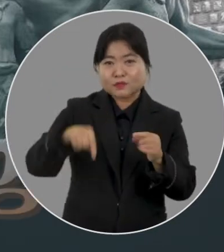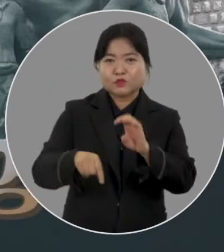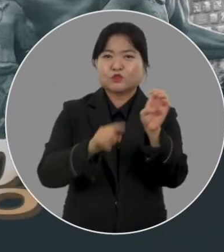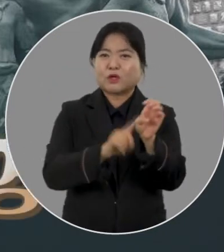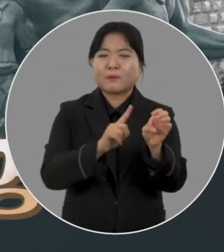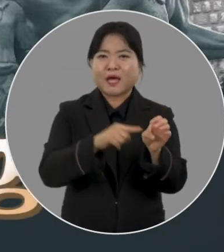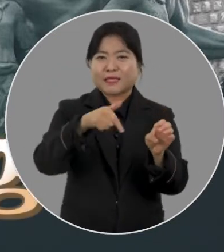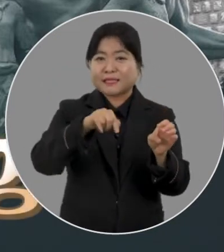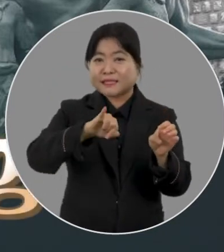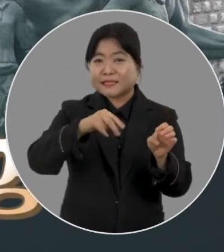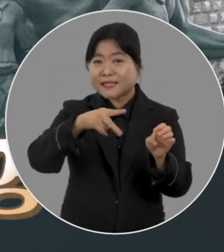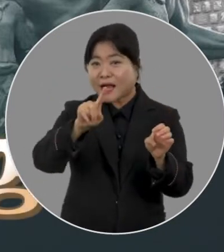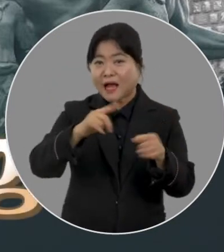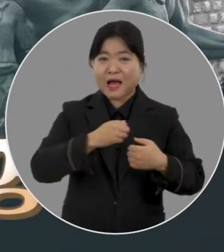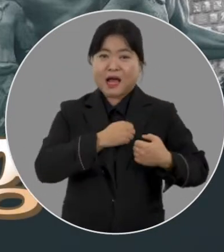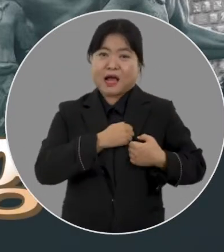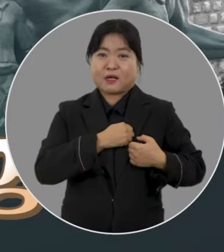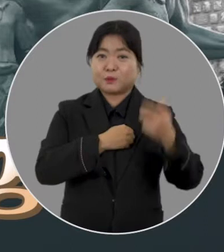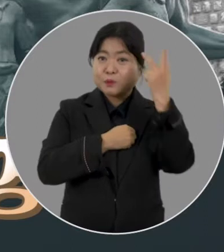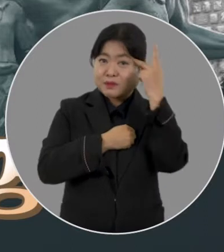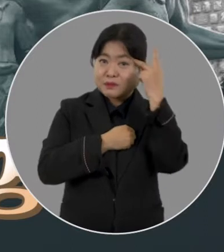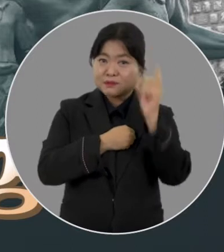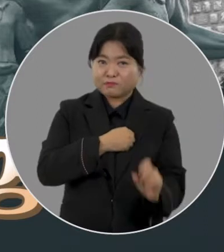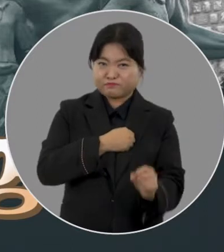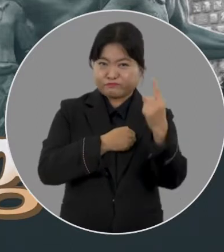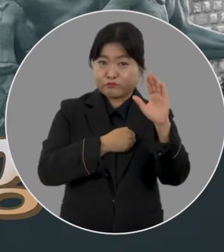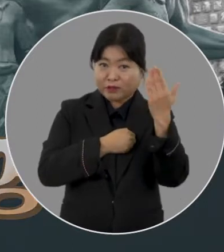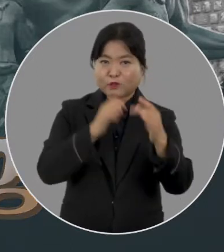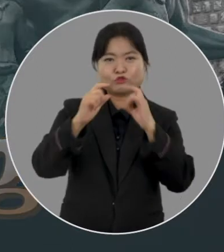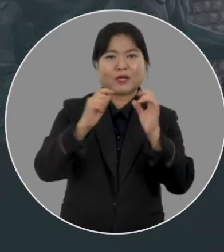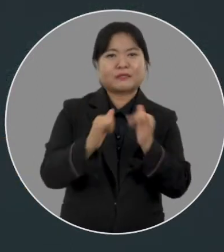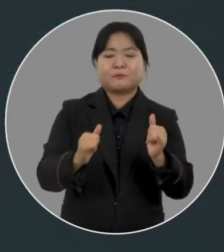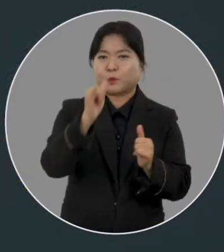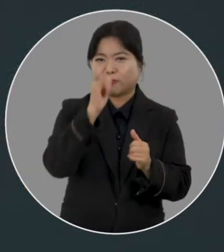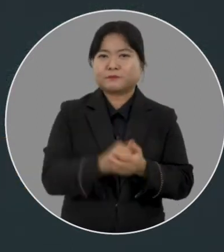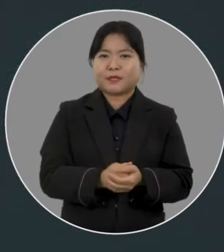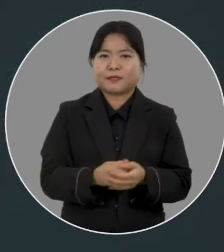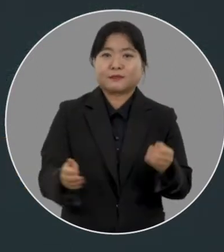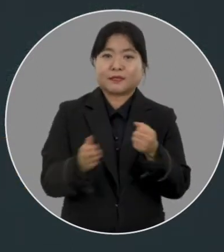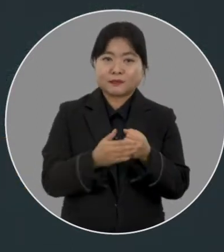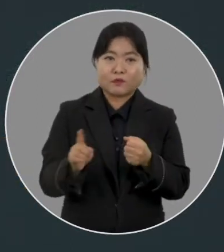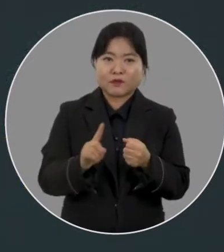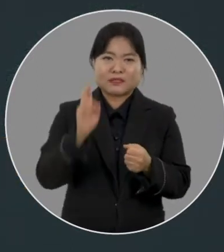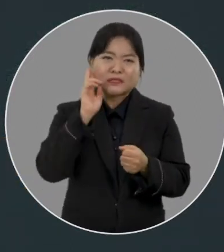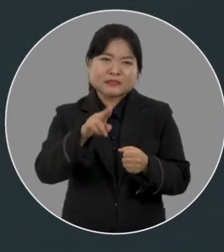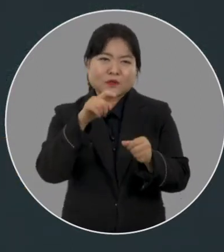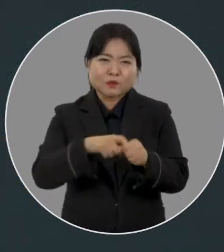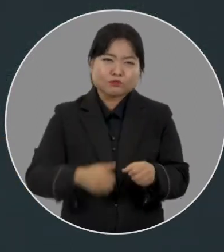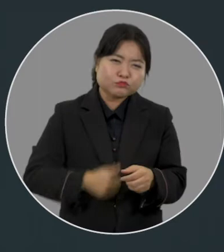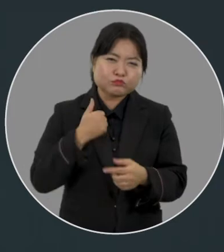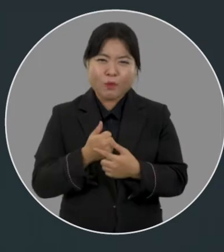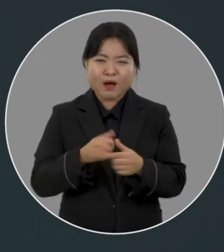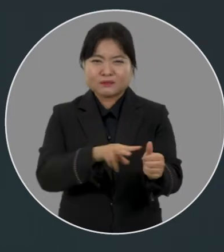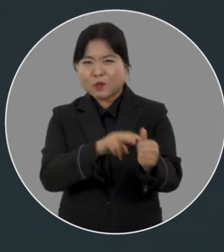이것이 유럽 기사도 정신의 전형이 되었다, 이렇게 주장하는 사람이 있습니다. 그래서 어떤 극단적